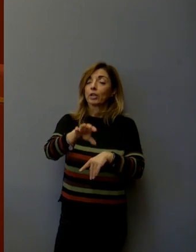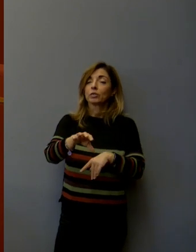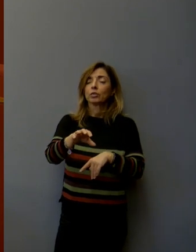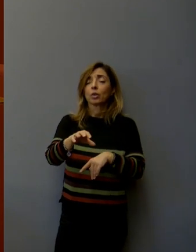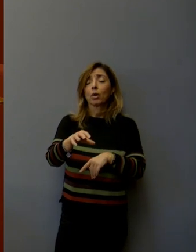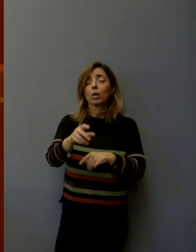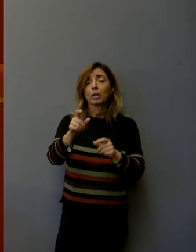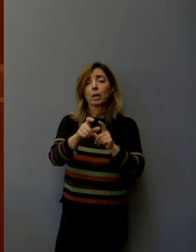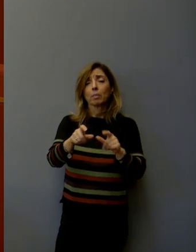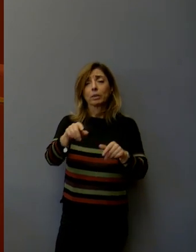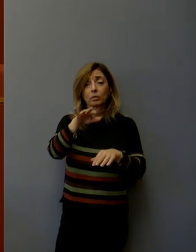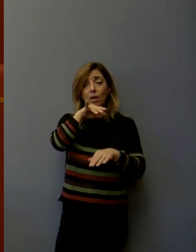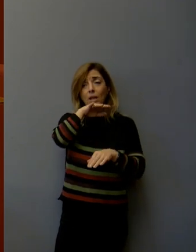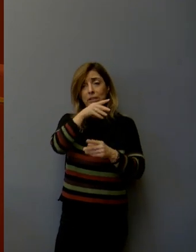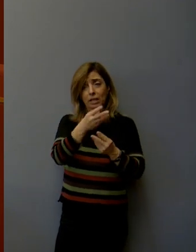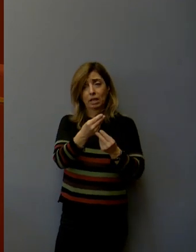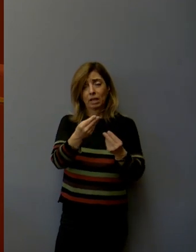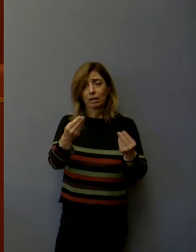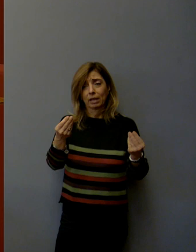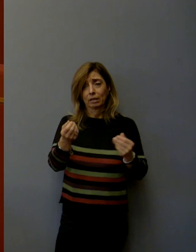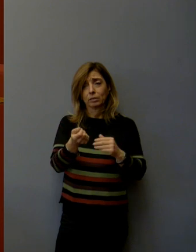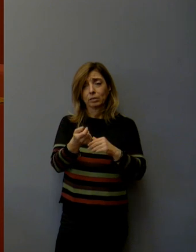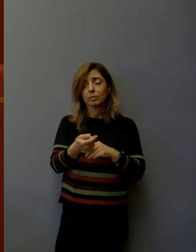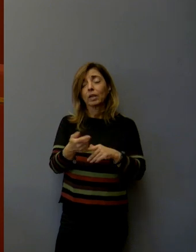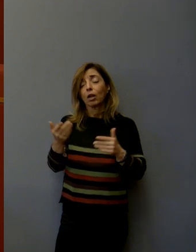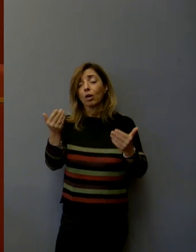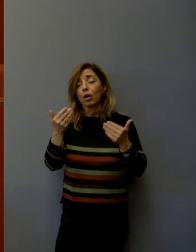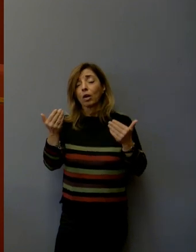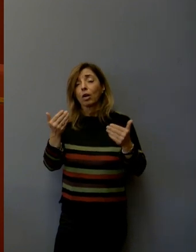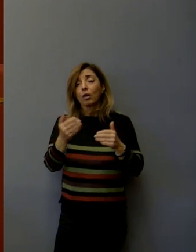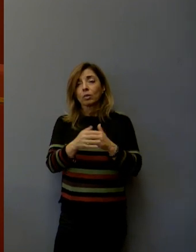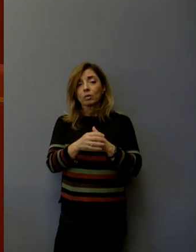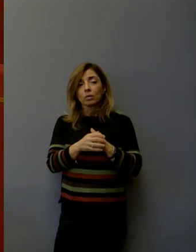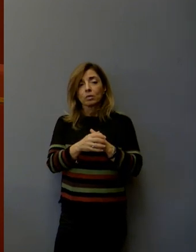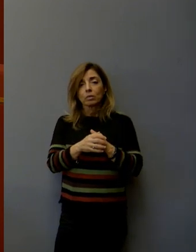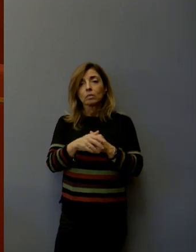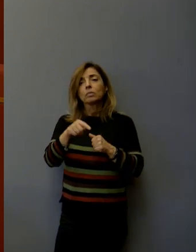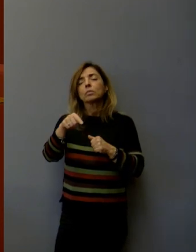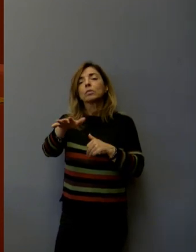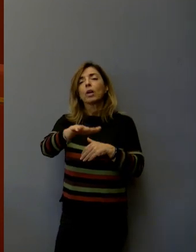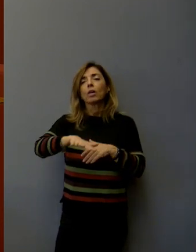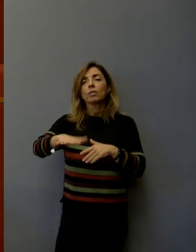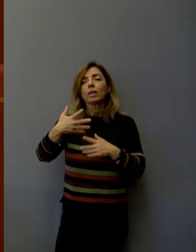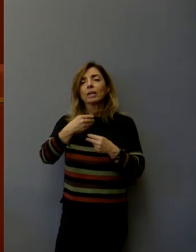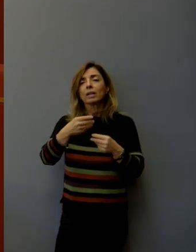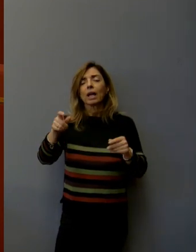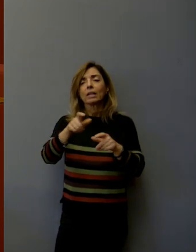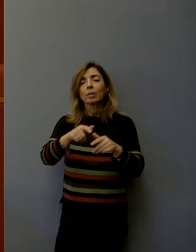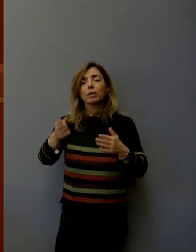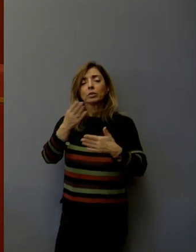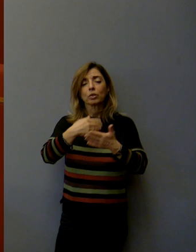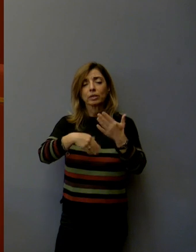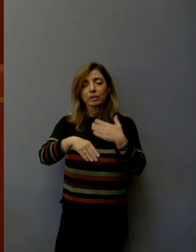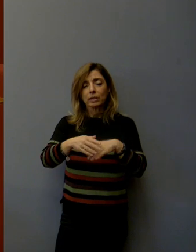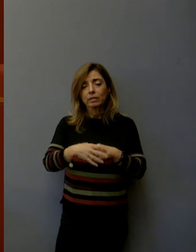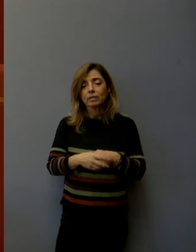la fascia sopra i 74 anni rispetto agli altre zone della città vivono molte persone con disabilità famiglie che devono combattere